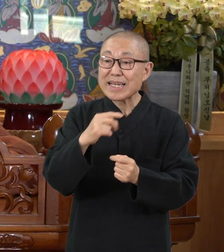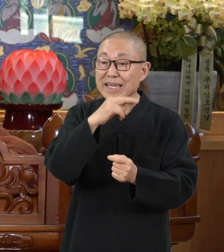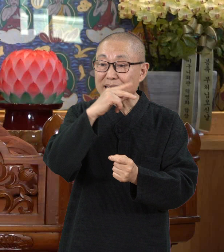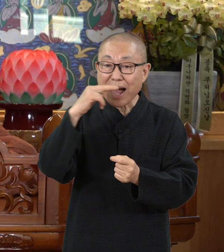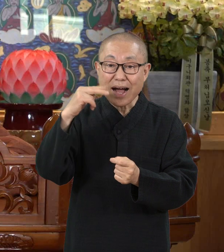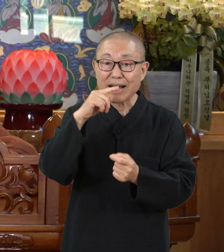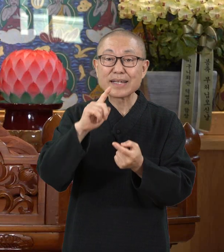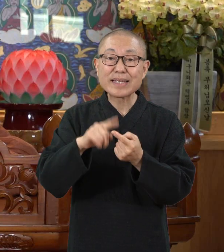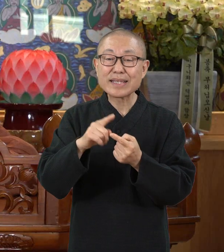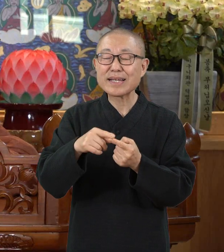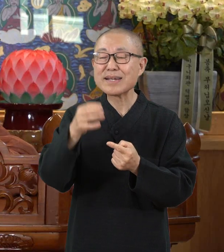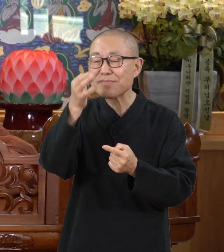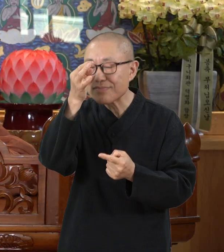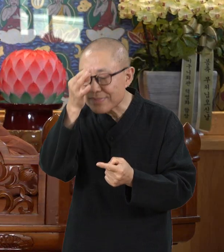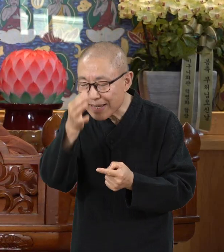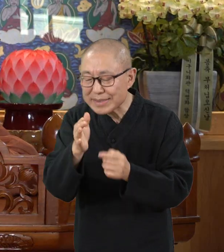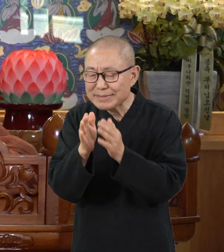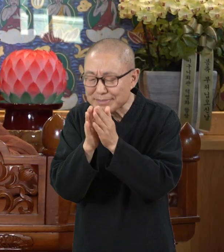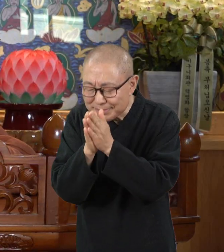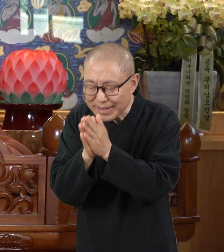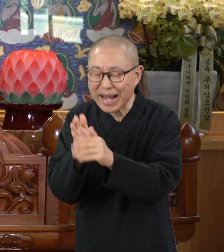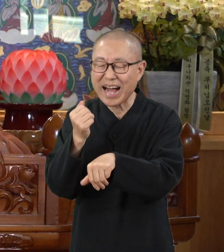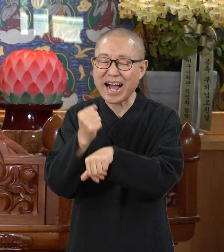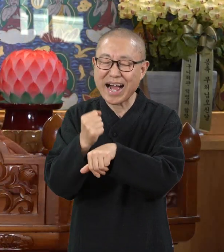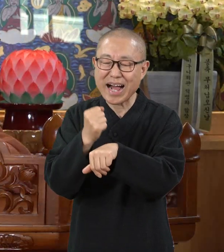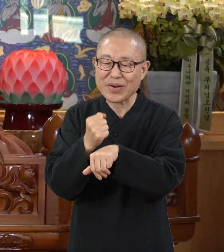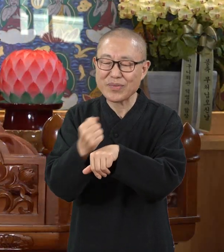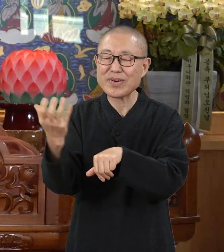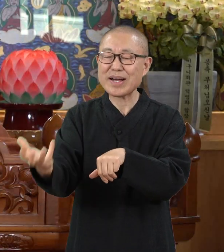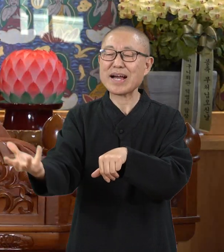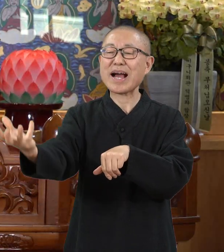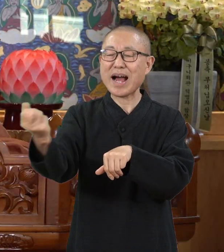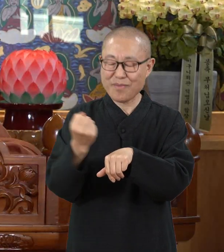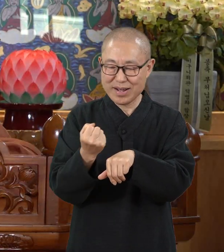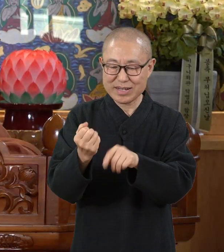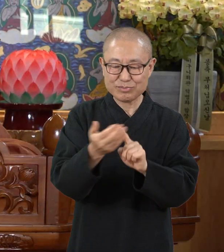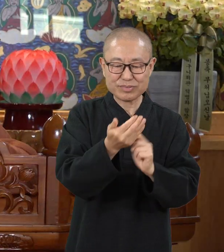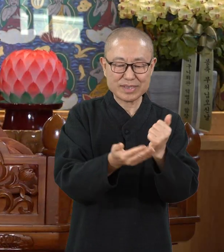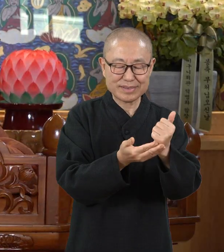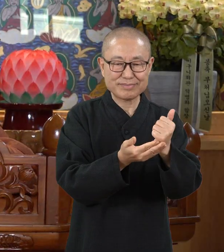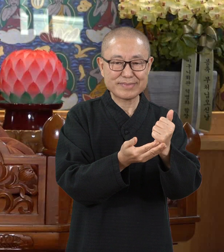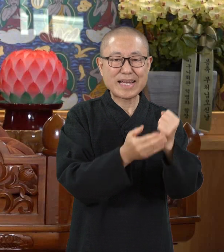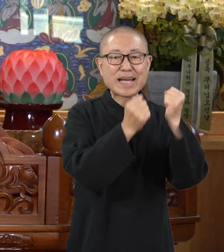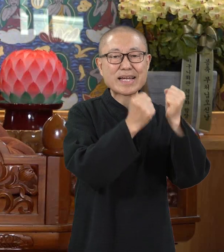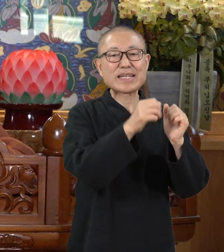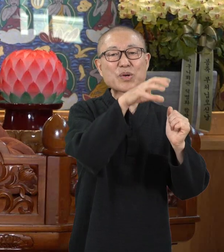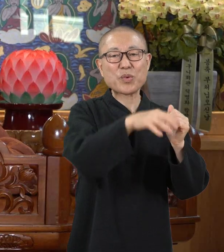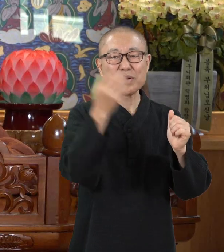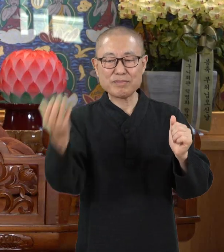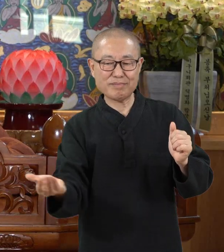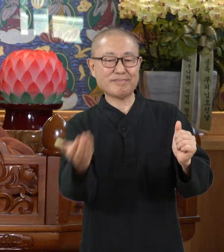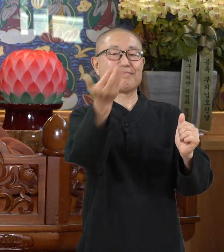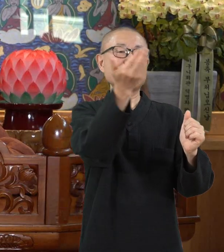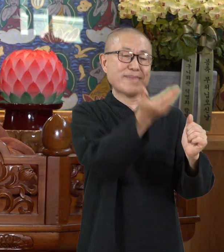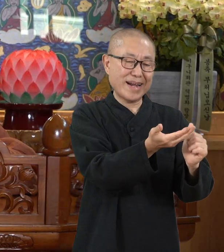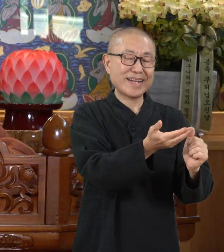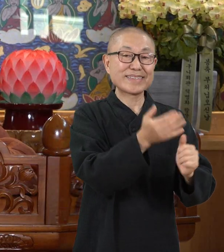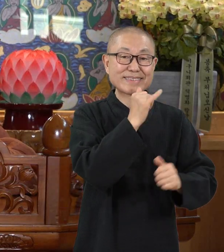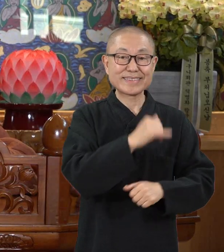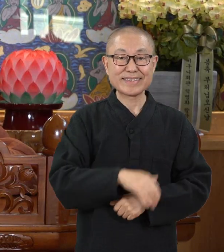난화분에 향해서 사과하고 그리고 다시 꺼내서 부처님 불단에 올리고 그랬어요.